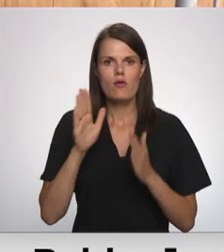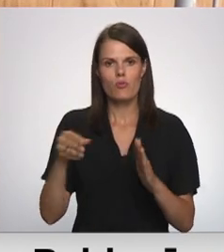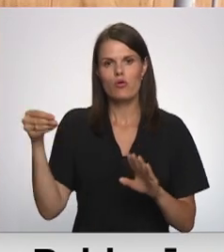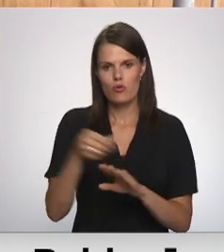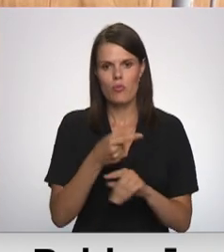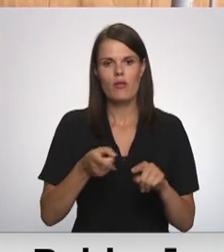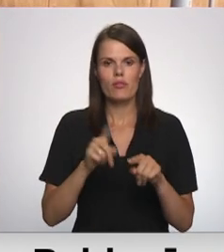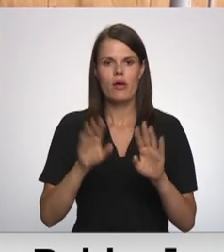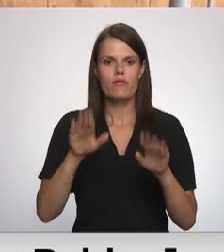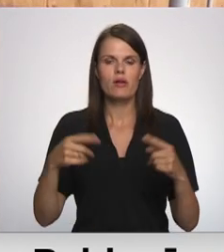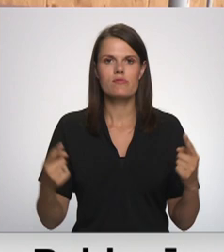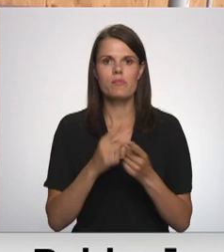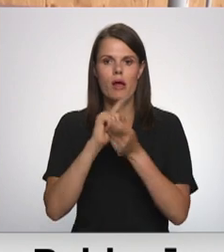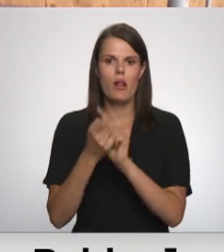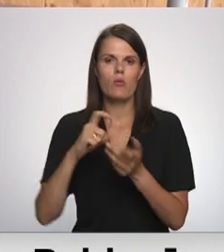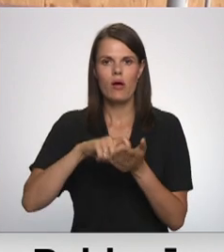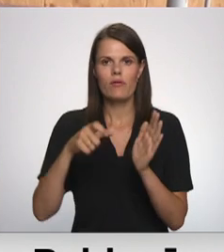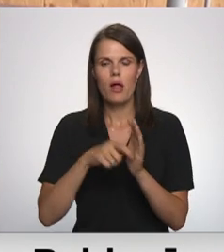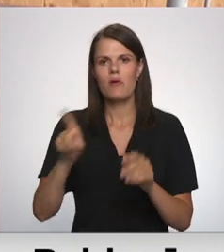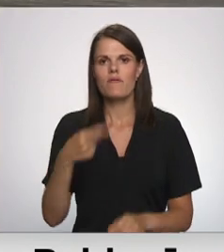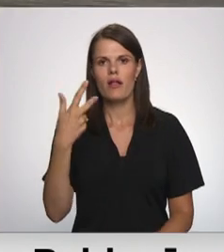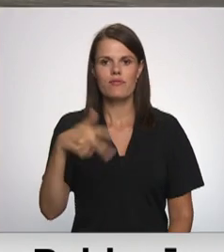kompensēs, tad varēšot pielāgot telpas vēl